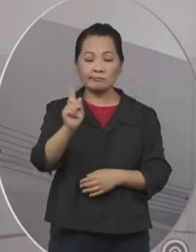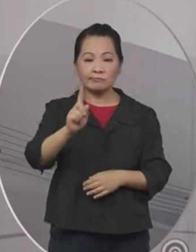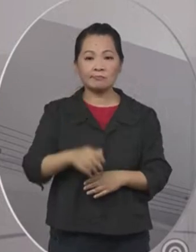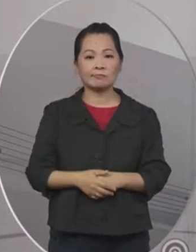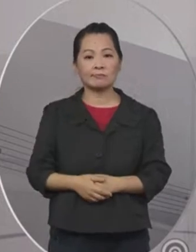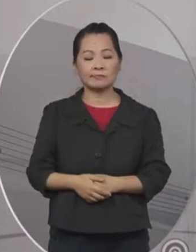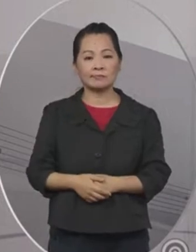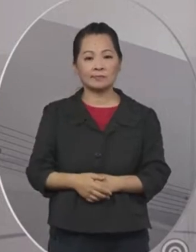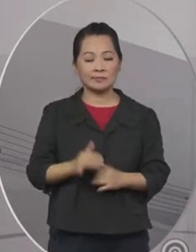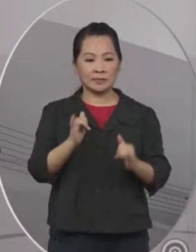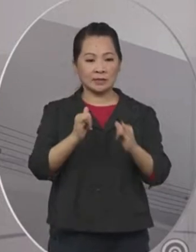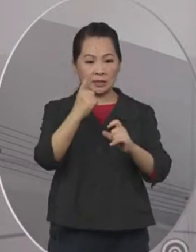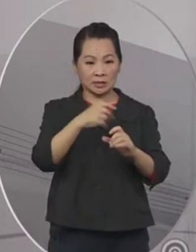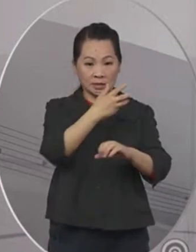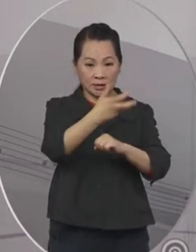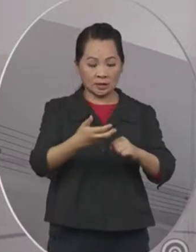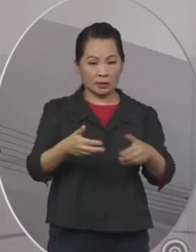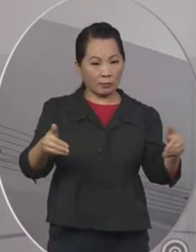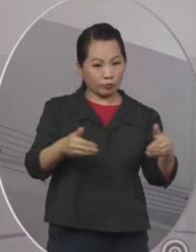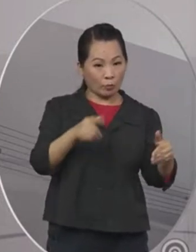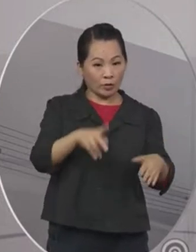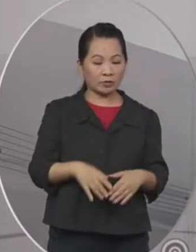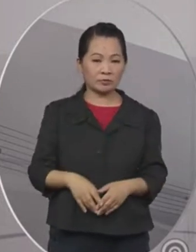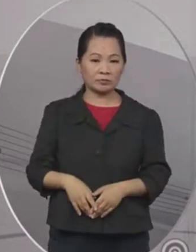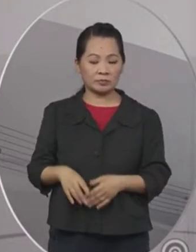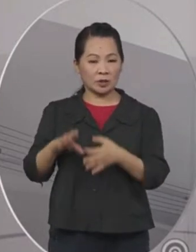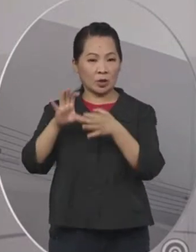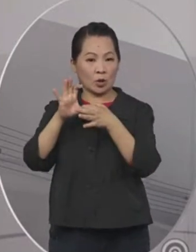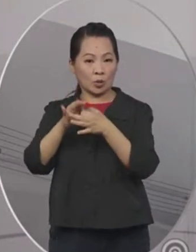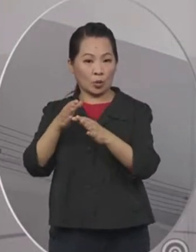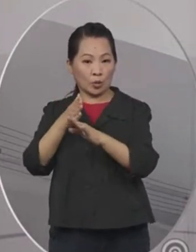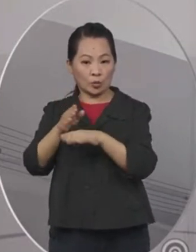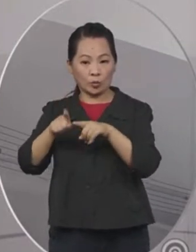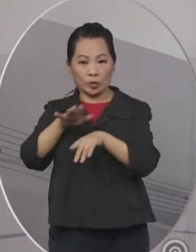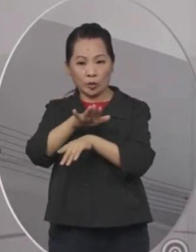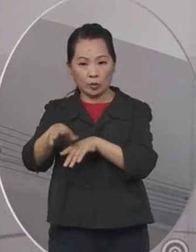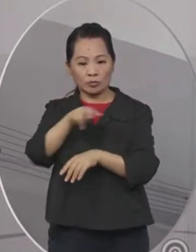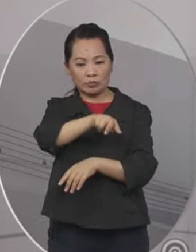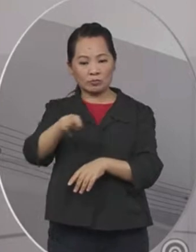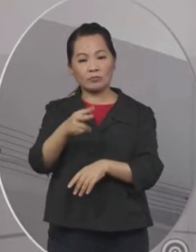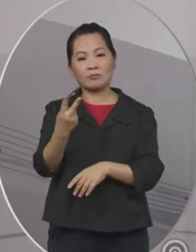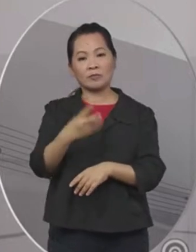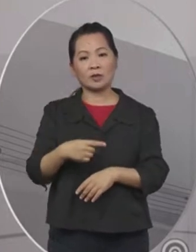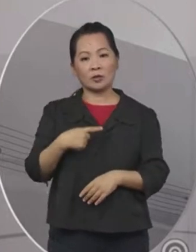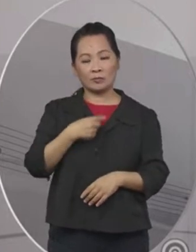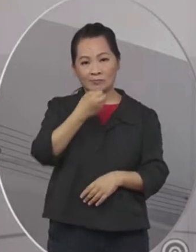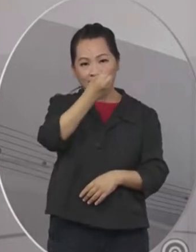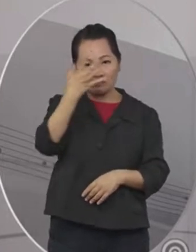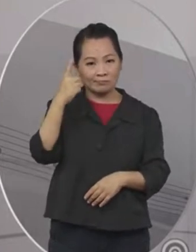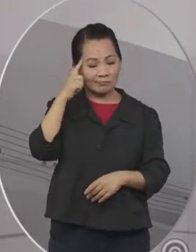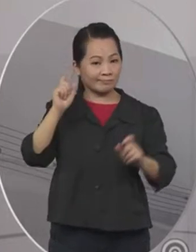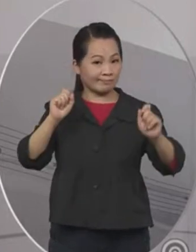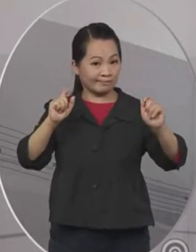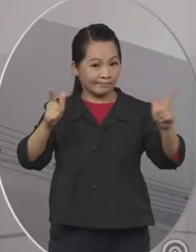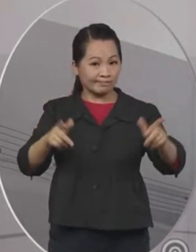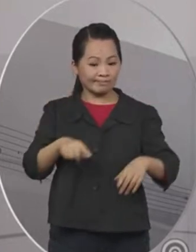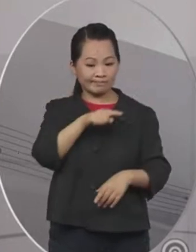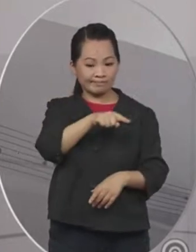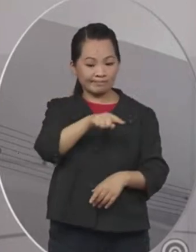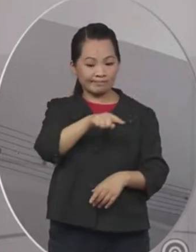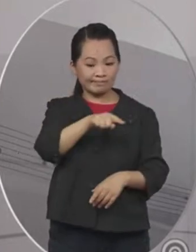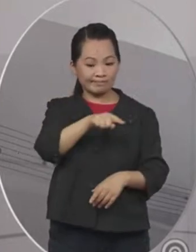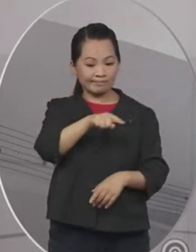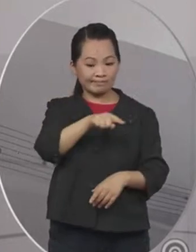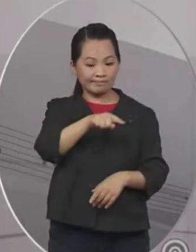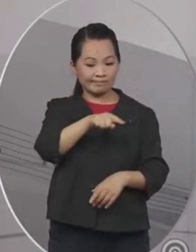们的社子岛开发案以及关渡平原开发案。玉阳将以年轻不同的思维提出我对这两个开发